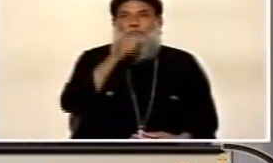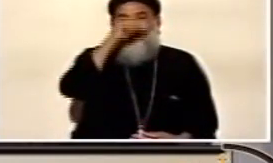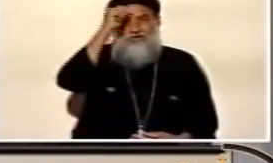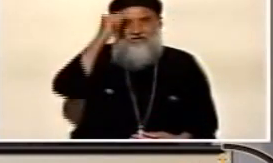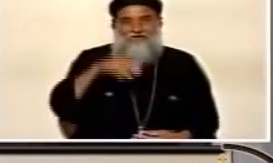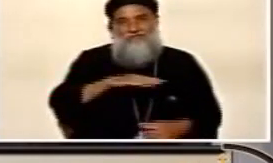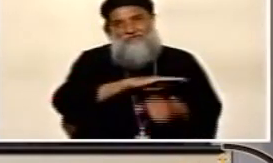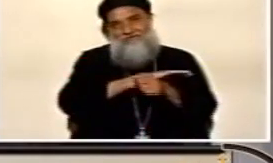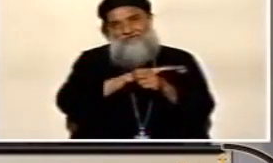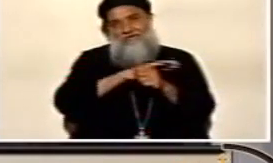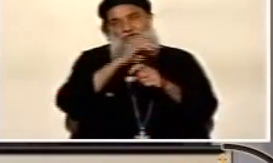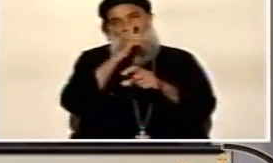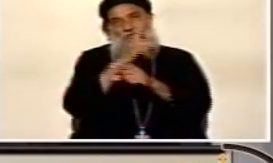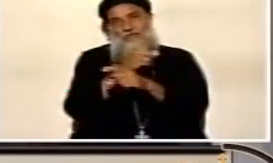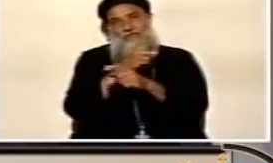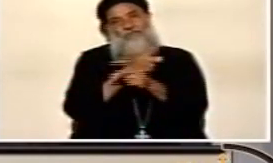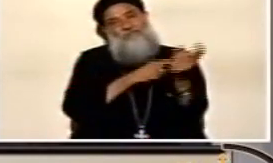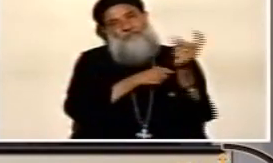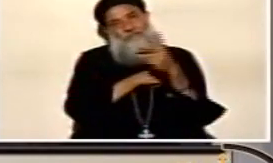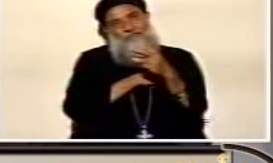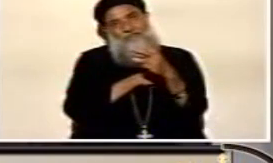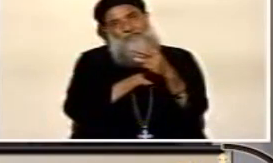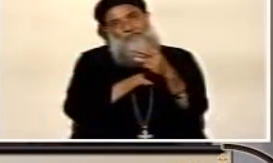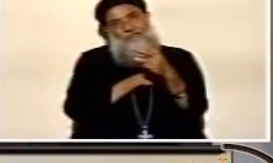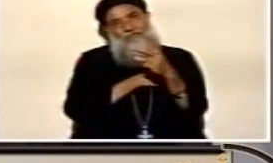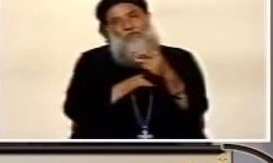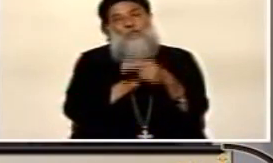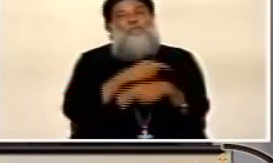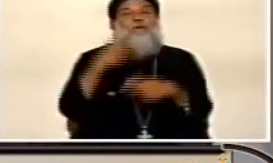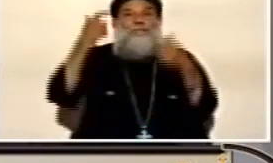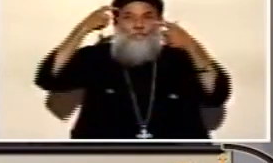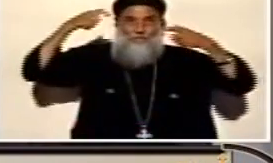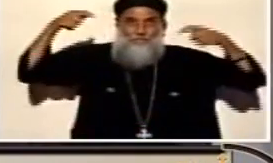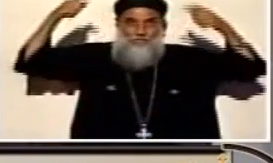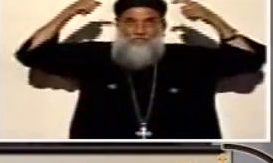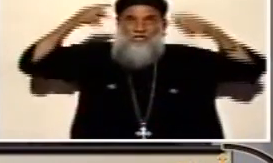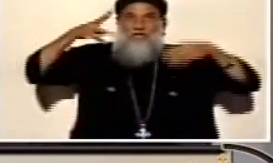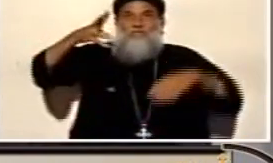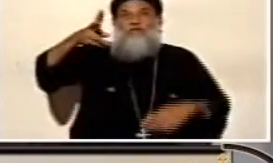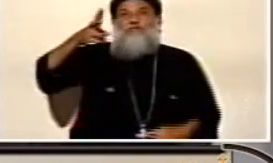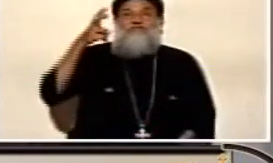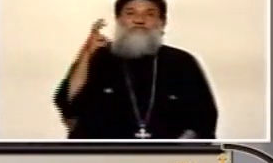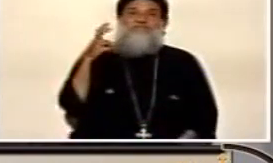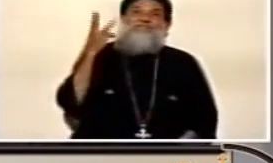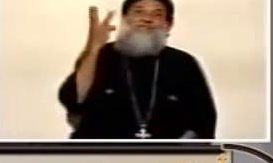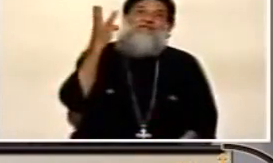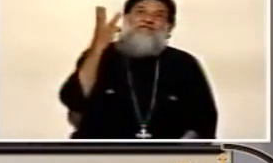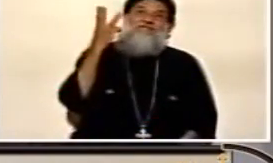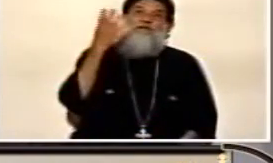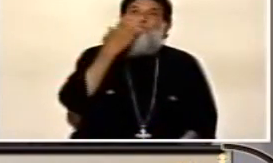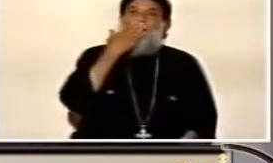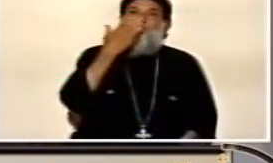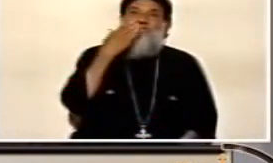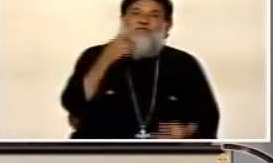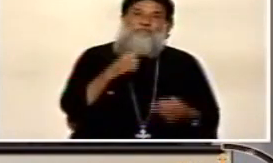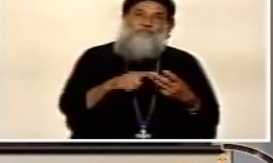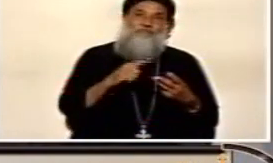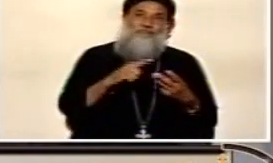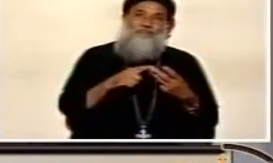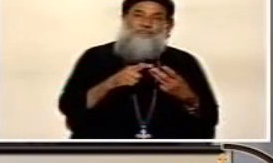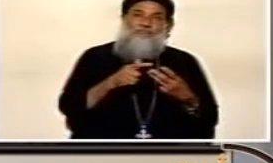بنعيد الاستشهاد القديس كيرلس عمود الدين البابا 24 في 3 أبيب، ونياحة